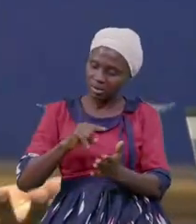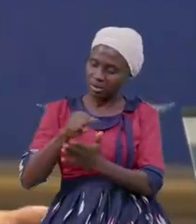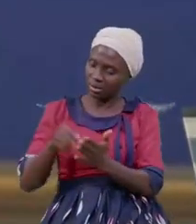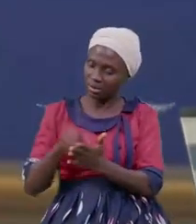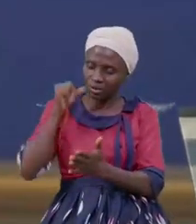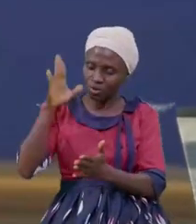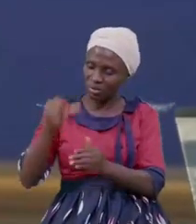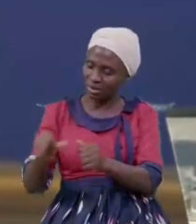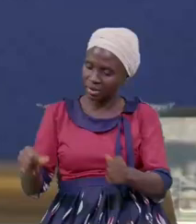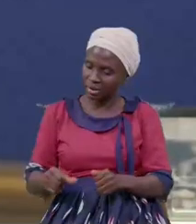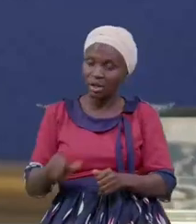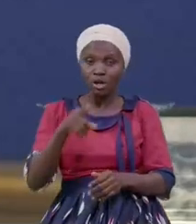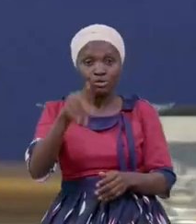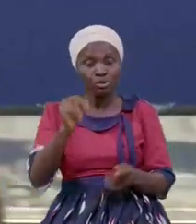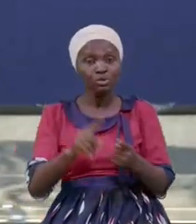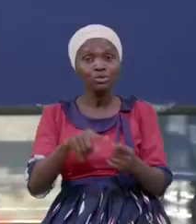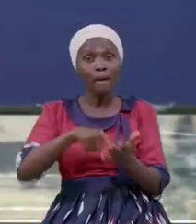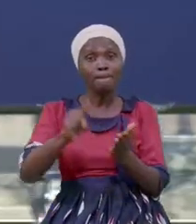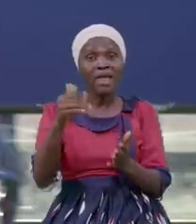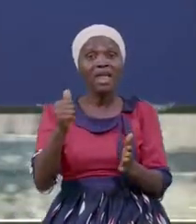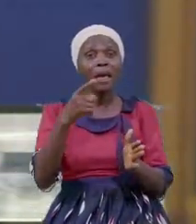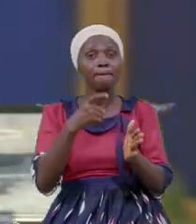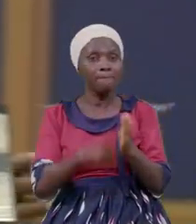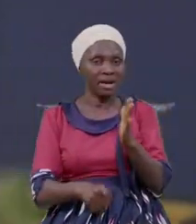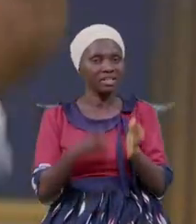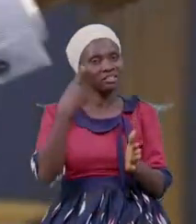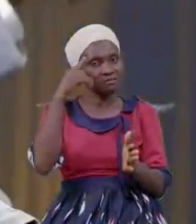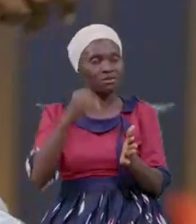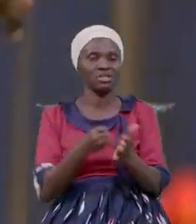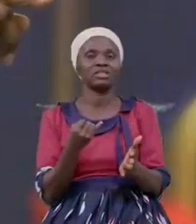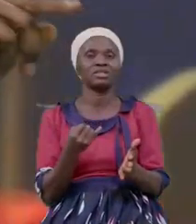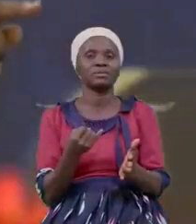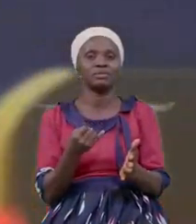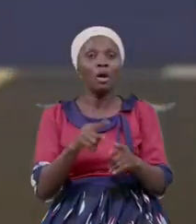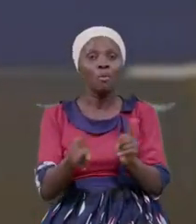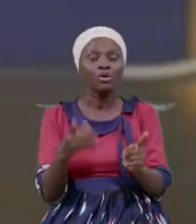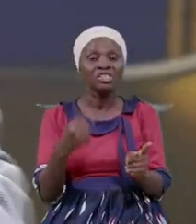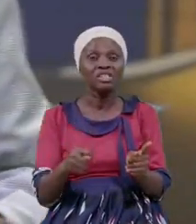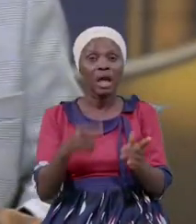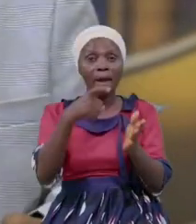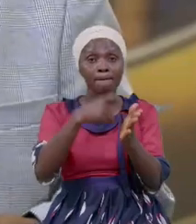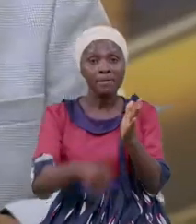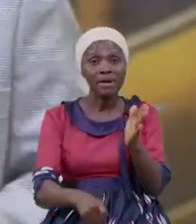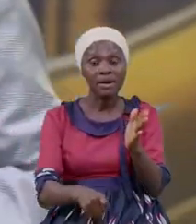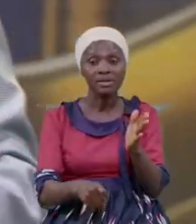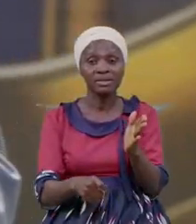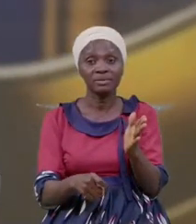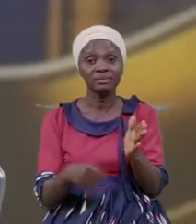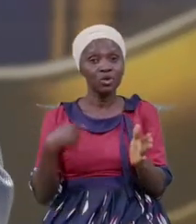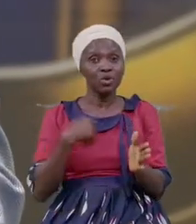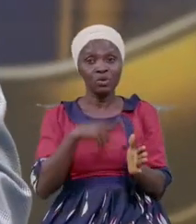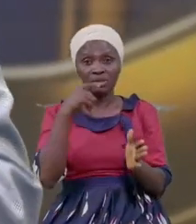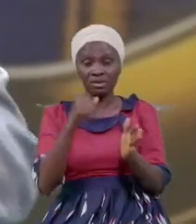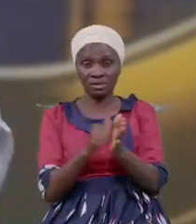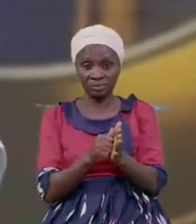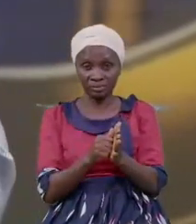domaine pour les femmes tu dois payer un prix mais le prix